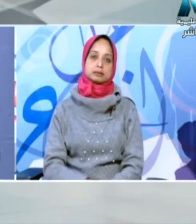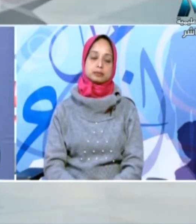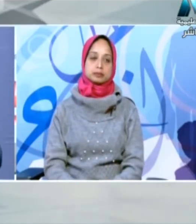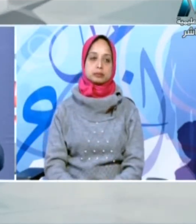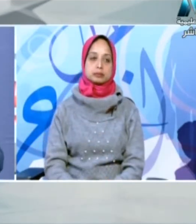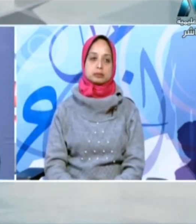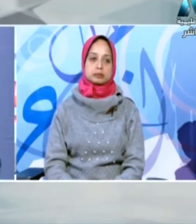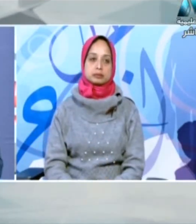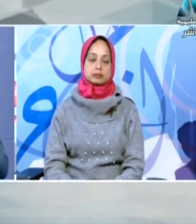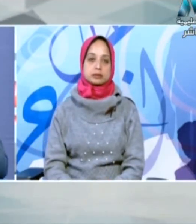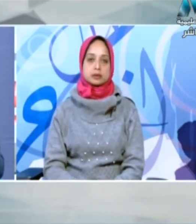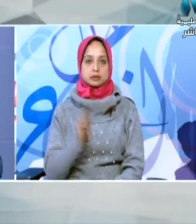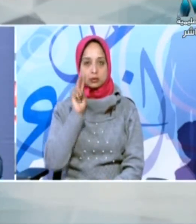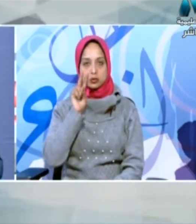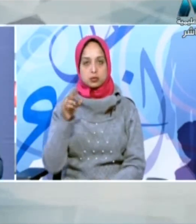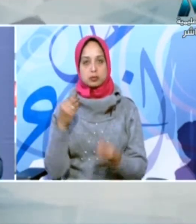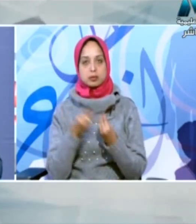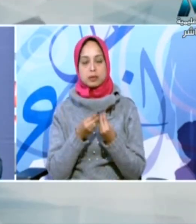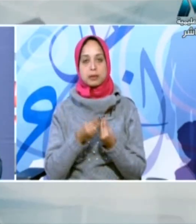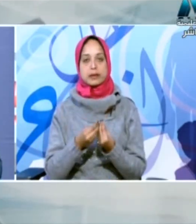سلام. طيب نشوف مع بعض كده.